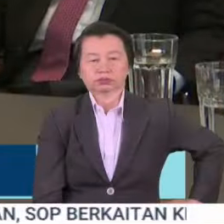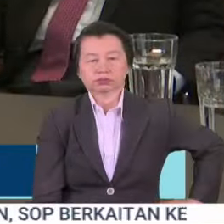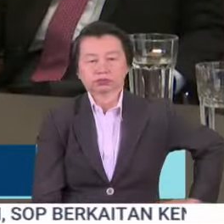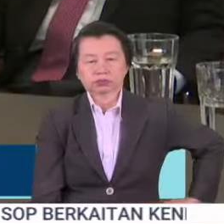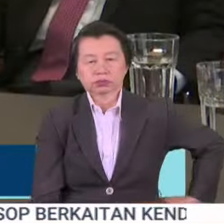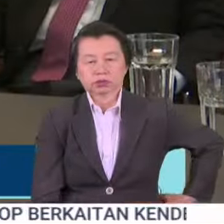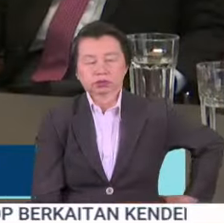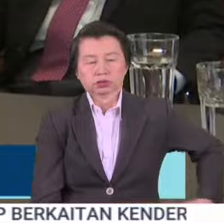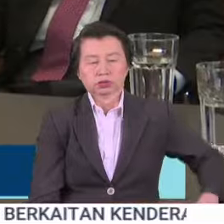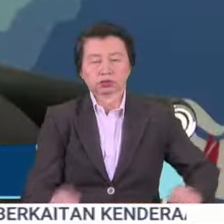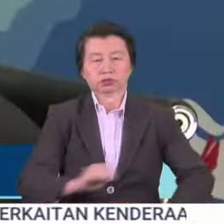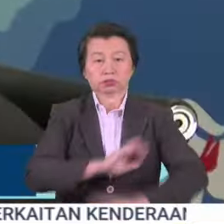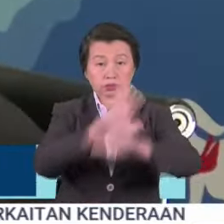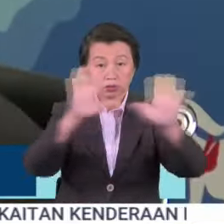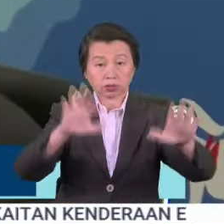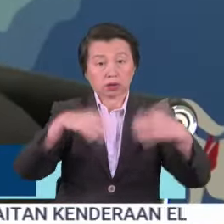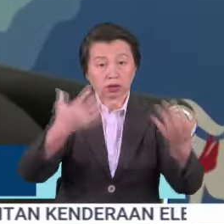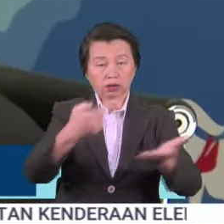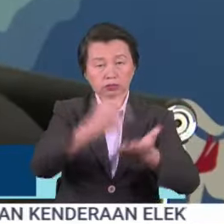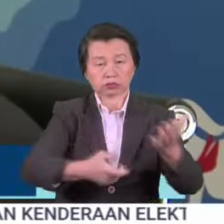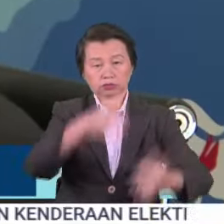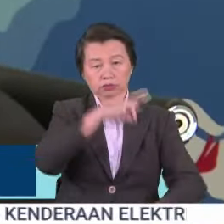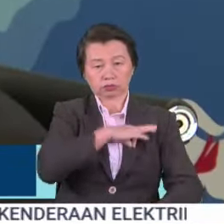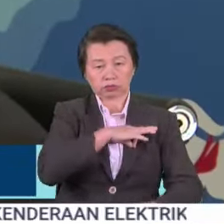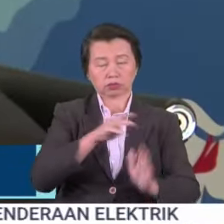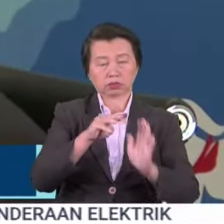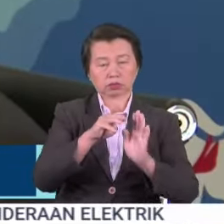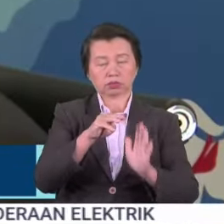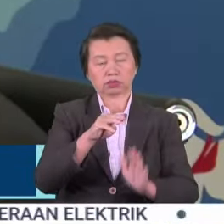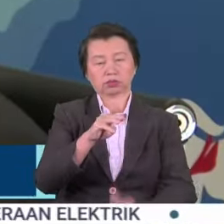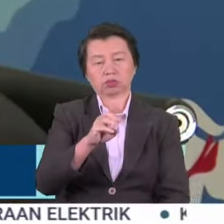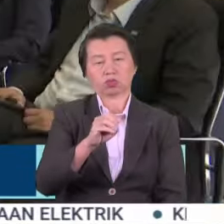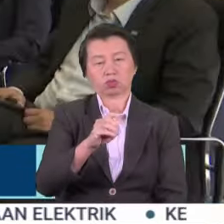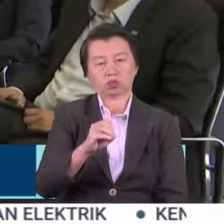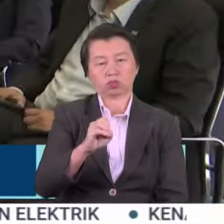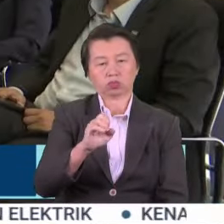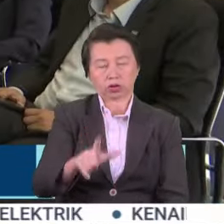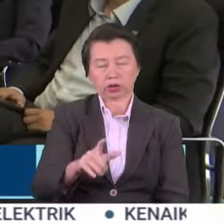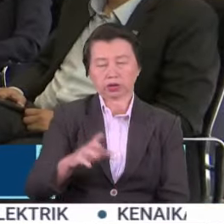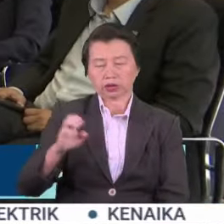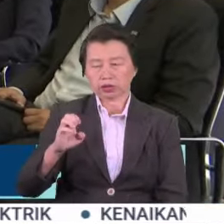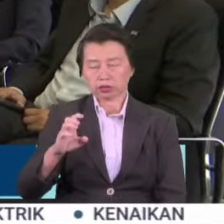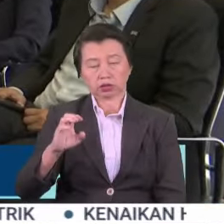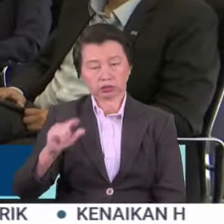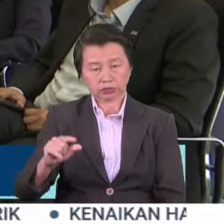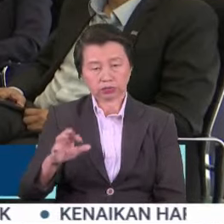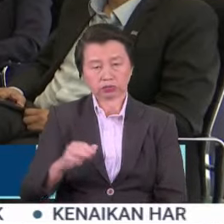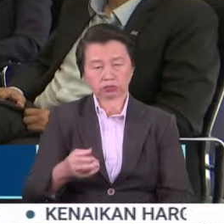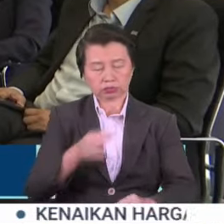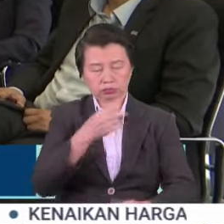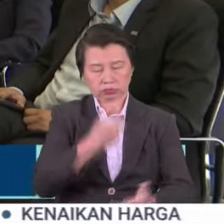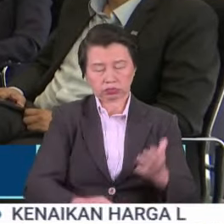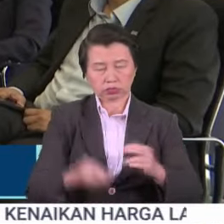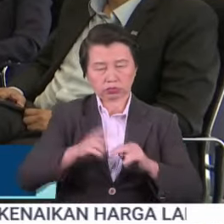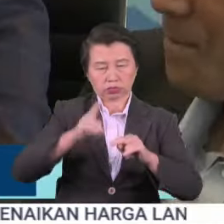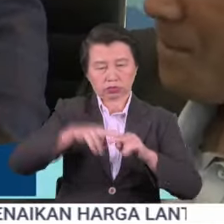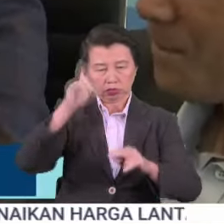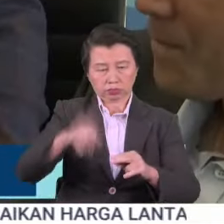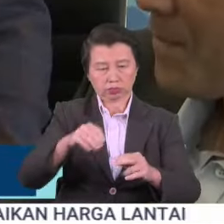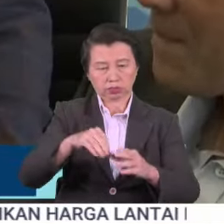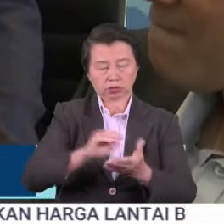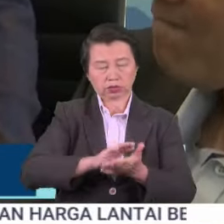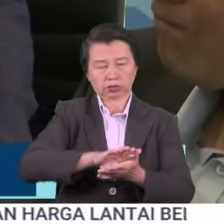Mekanisme yang jelas tentang bagaimana cukai keuntungan modal CGT berfungsi untuk mengelakkan cukai berganda perlu